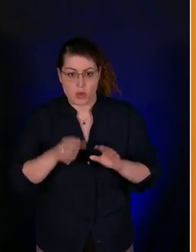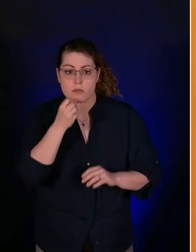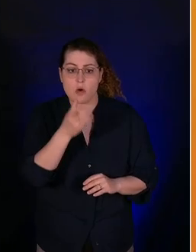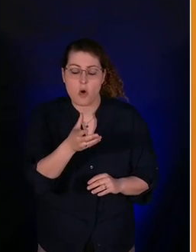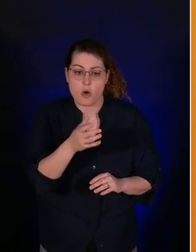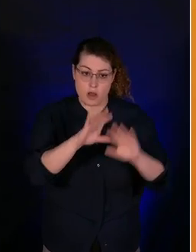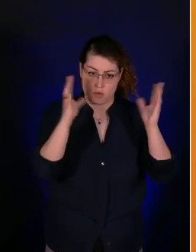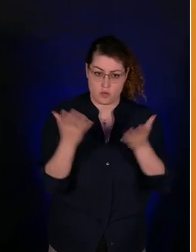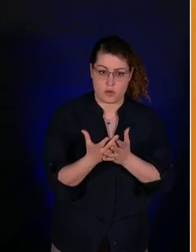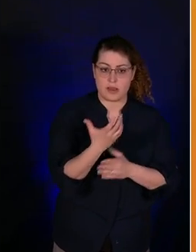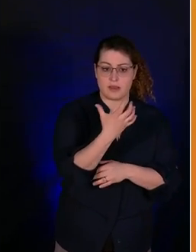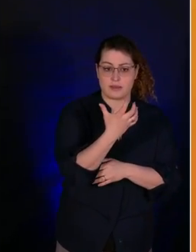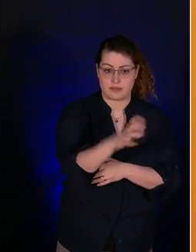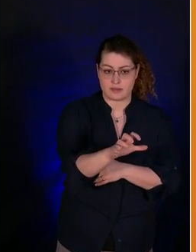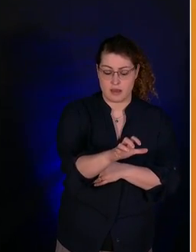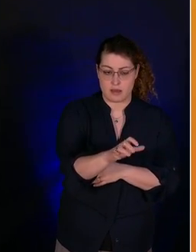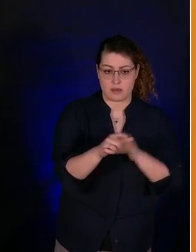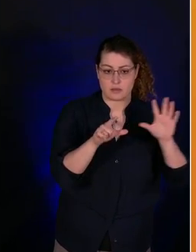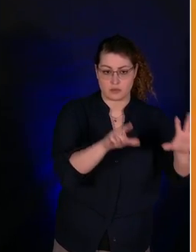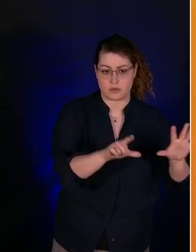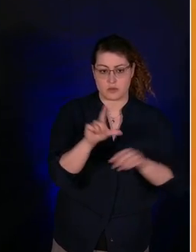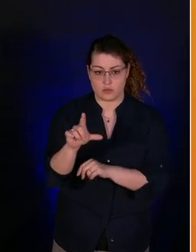2382 amendements viennent enrichir le document.